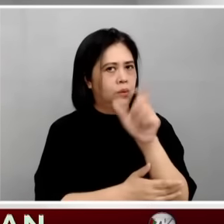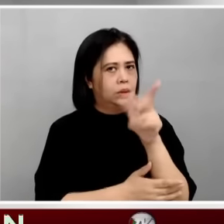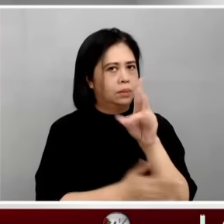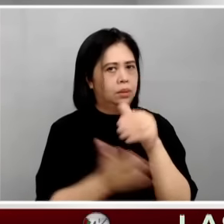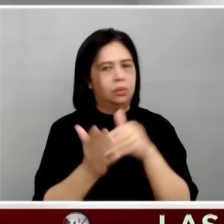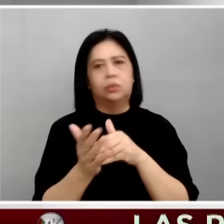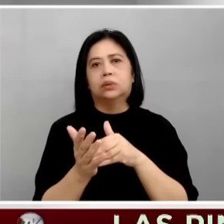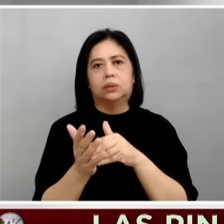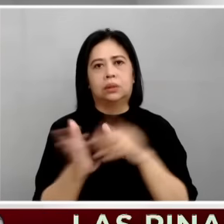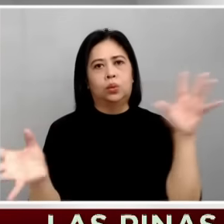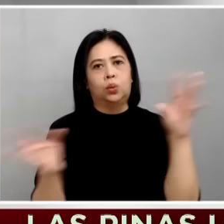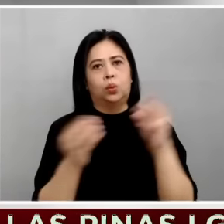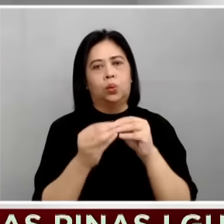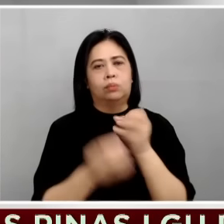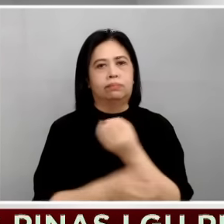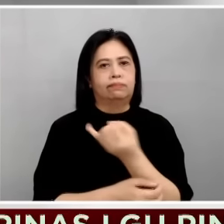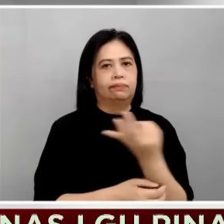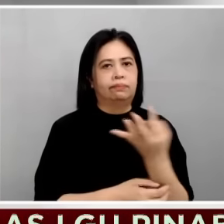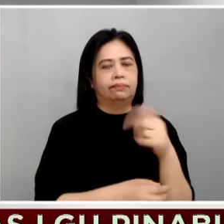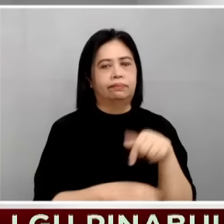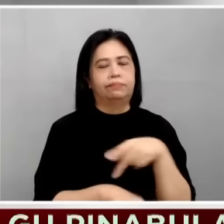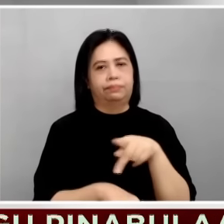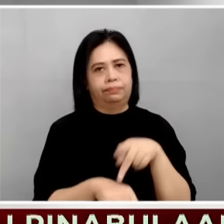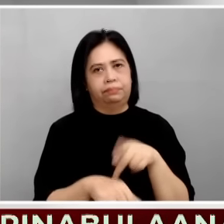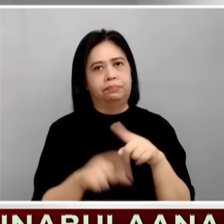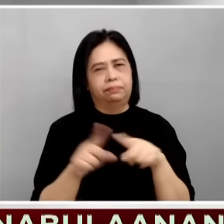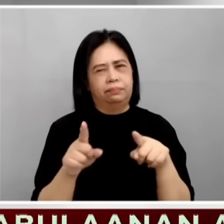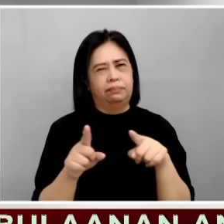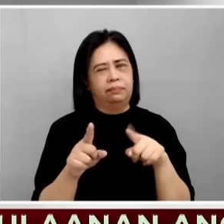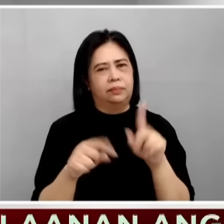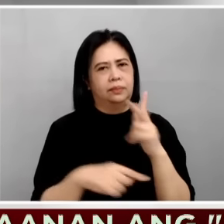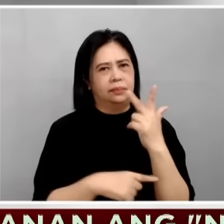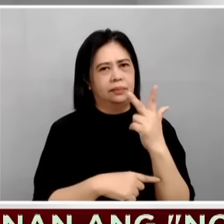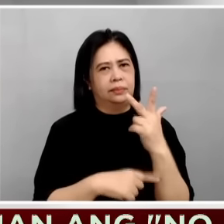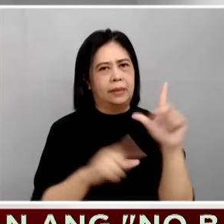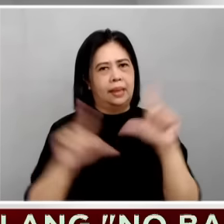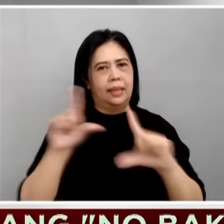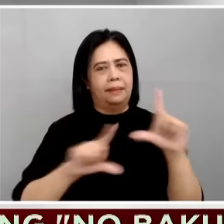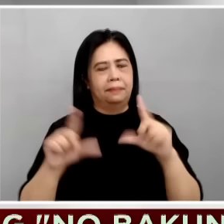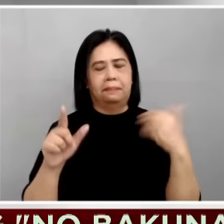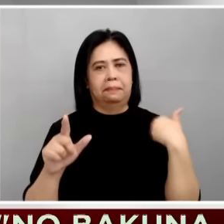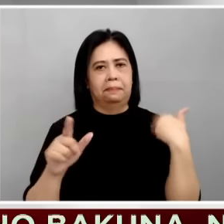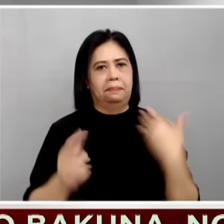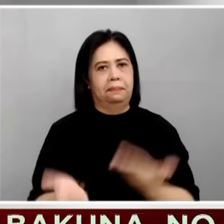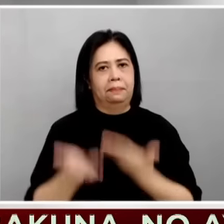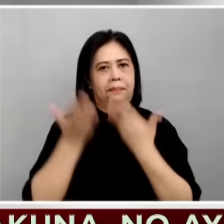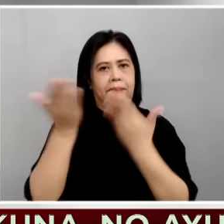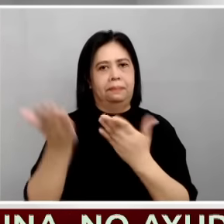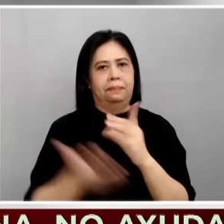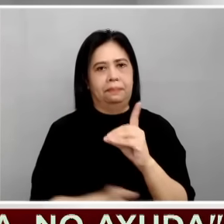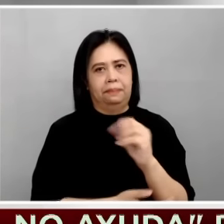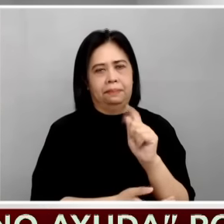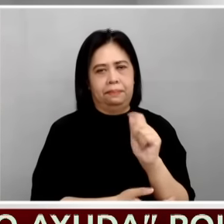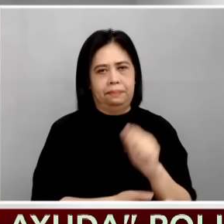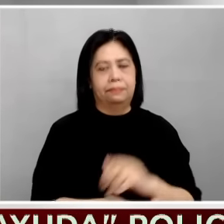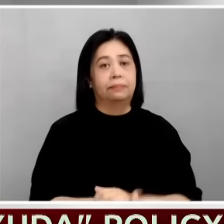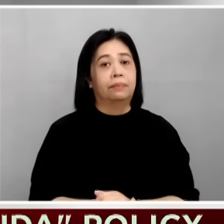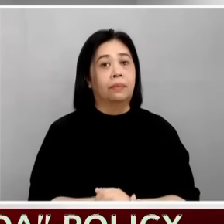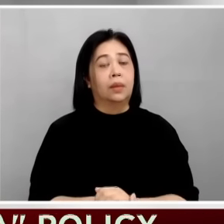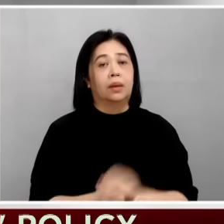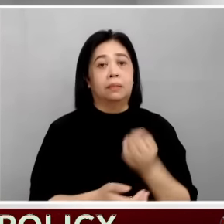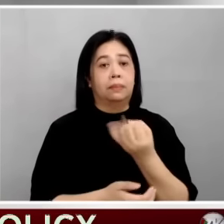1,627,000 ang kabuuang bilang ng kaso sa bansa, bagamat may tatlong laboratorio ang hindi nakapagsubmite ng kanilang datos. Sa